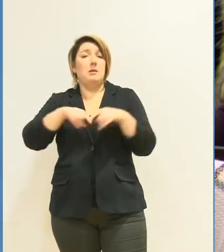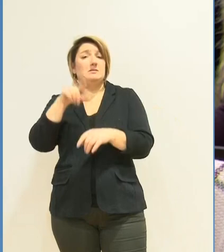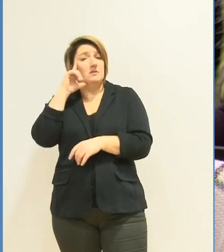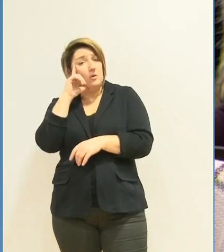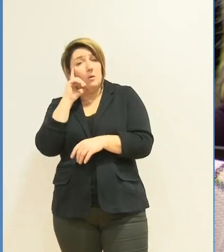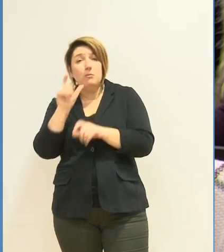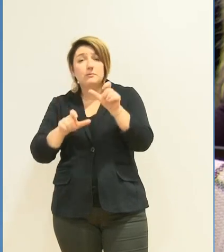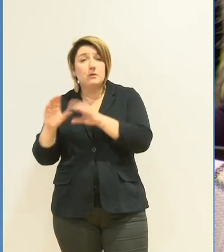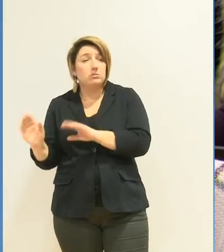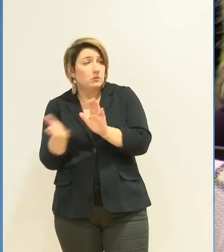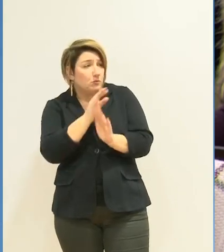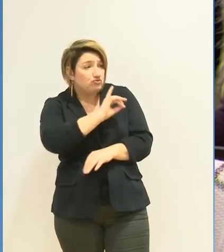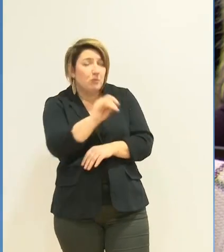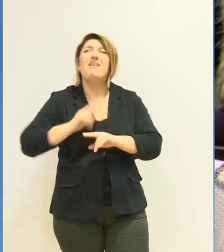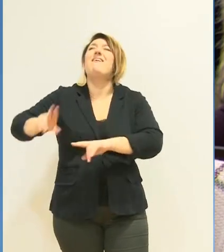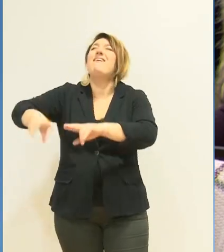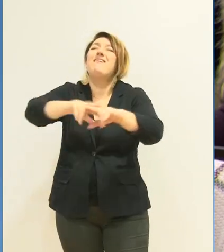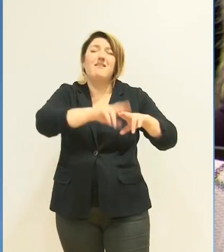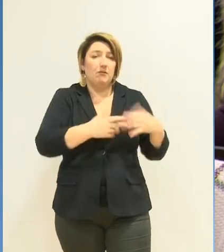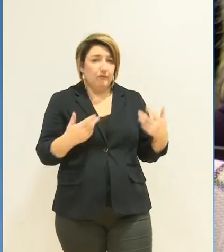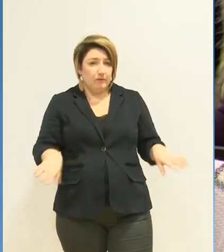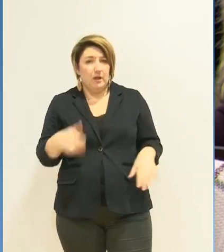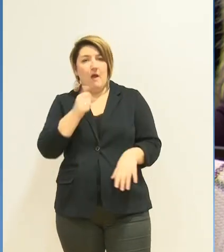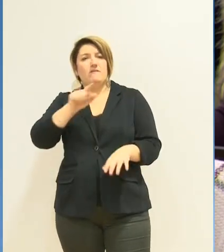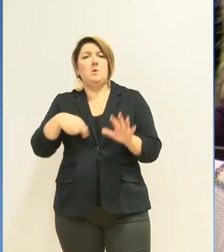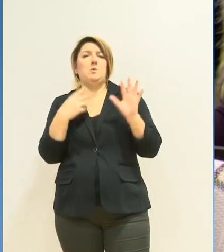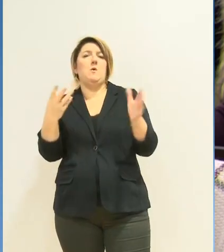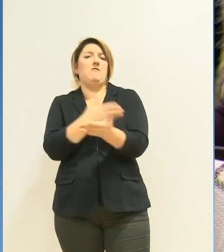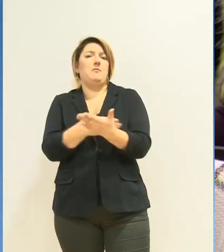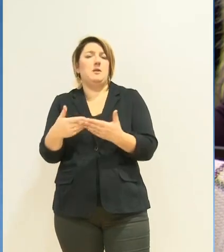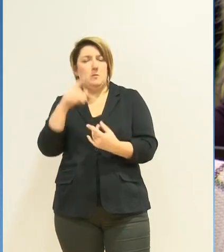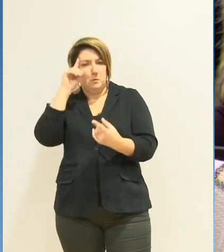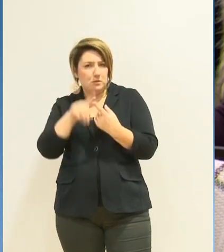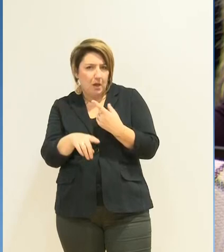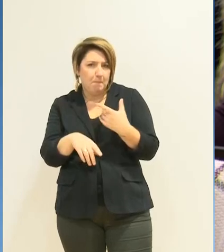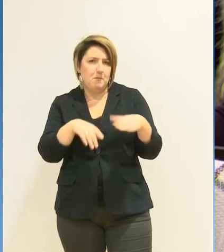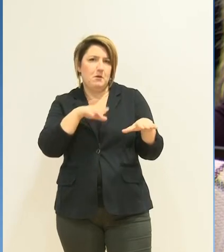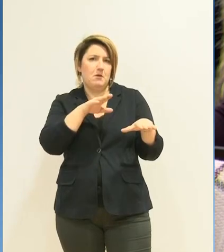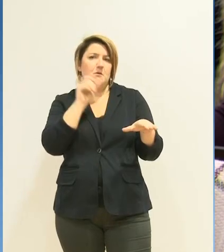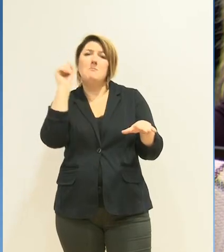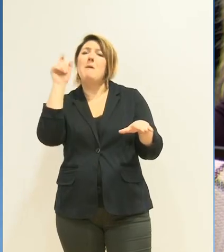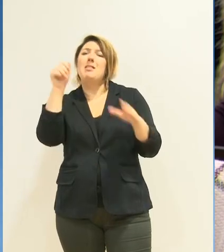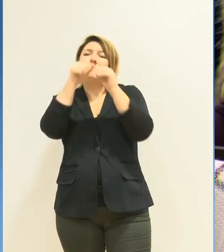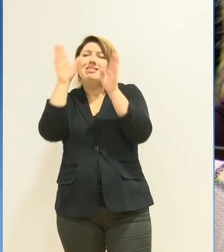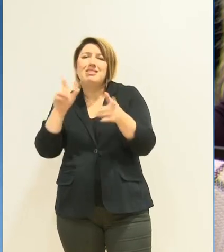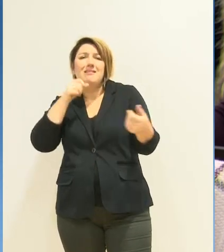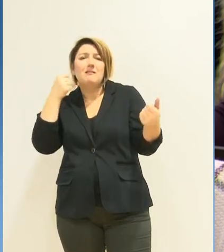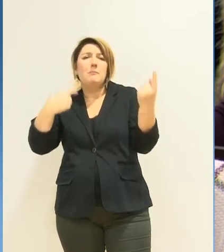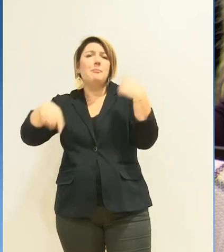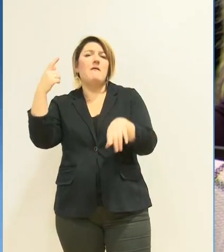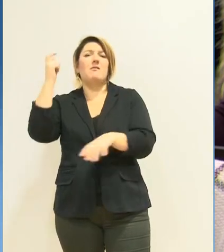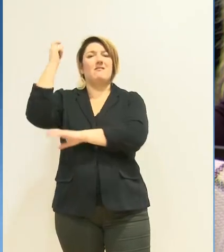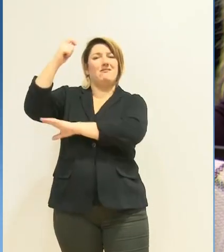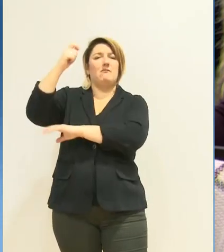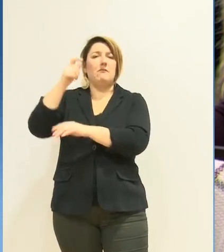ne vous a jamais demandé les 1,9 million dans la modernisation du par des du parc des parcs m voilà et dans une